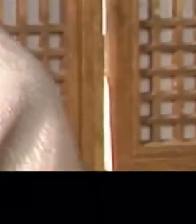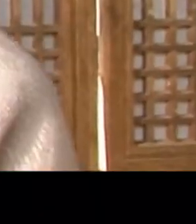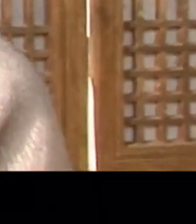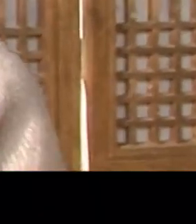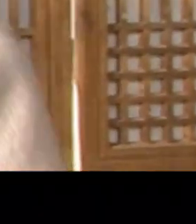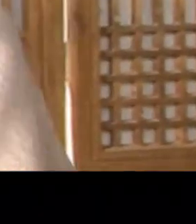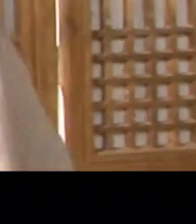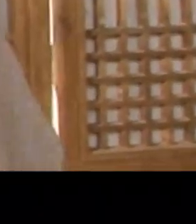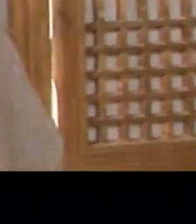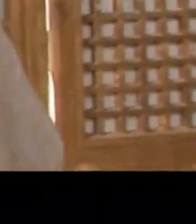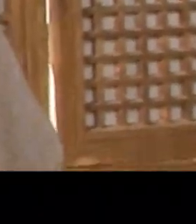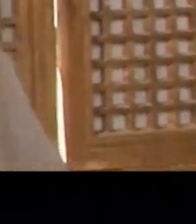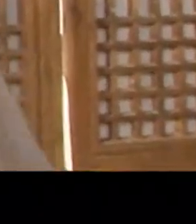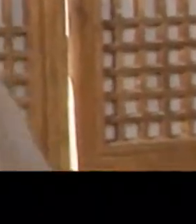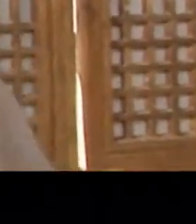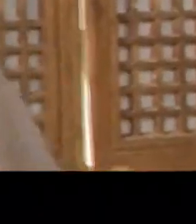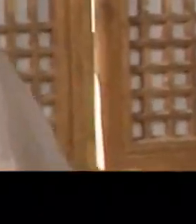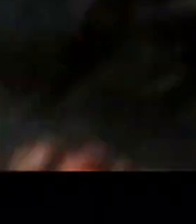맛있나?